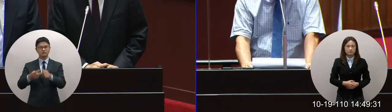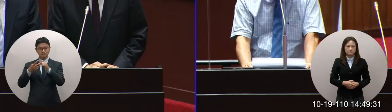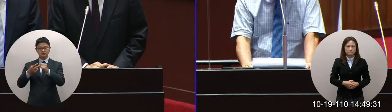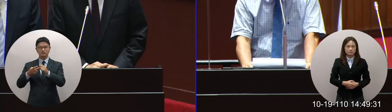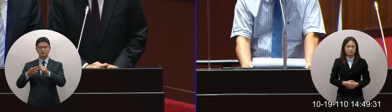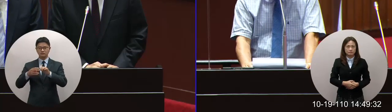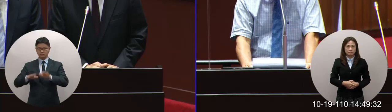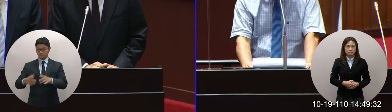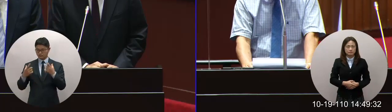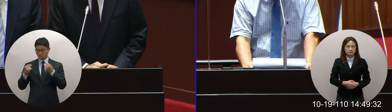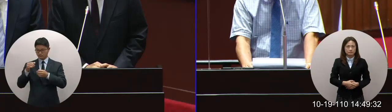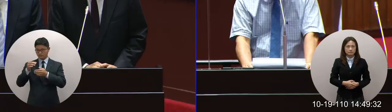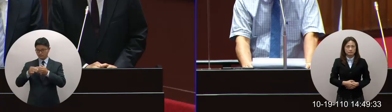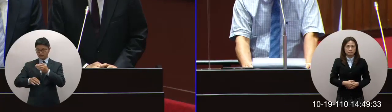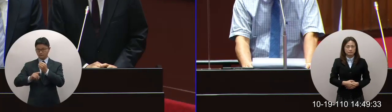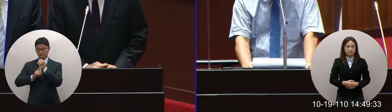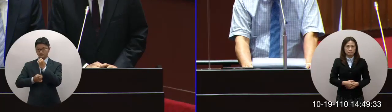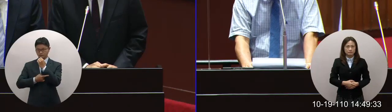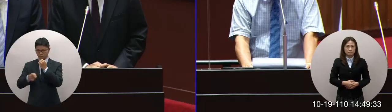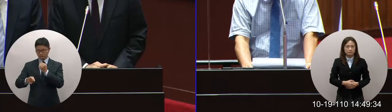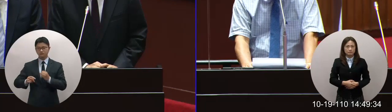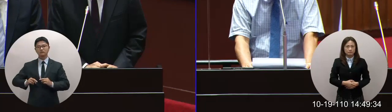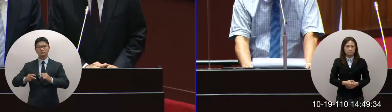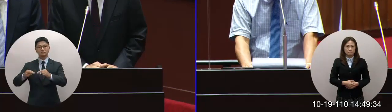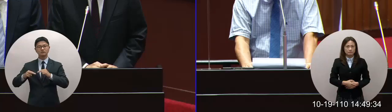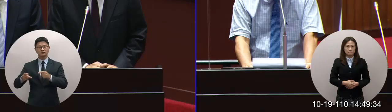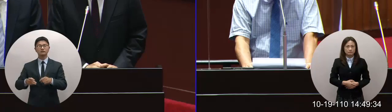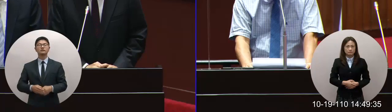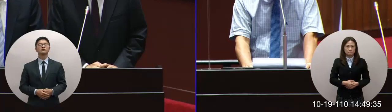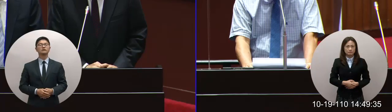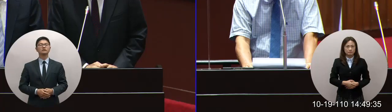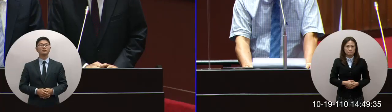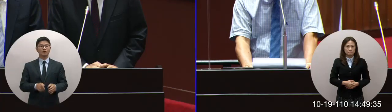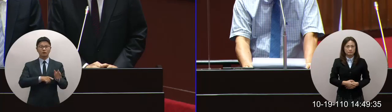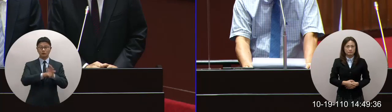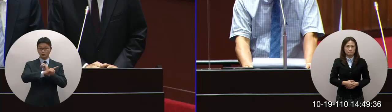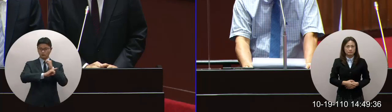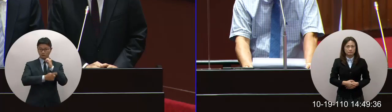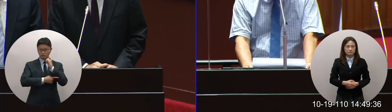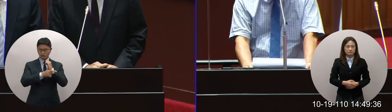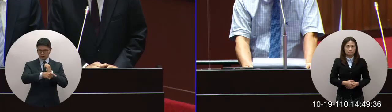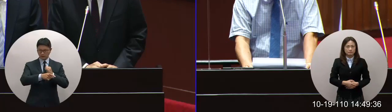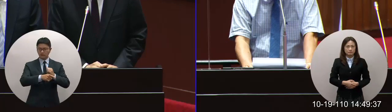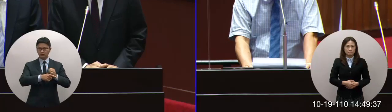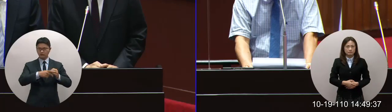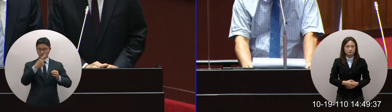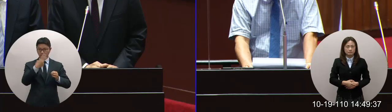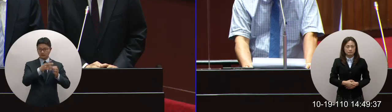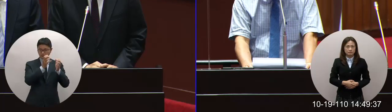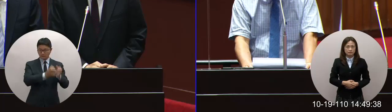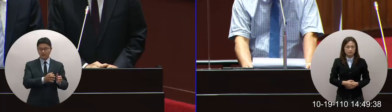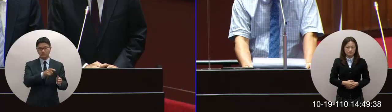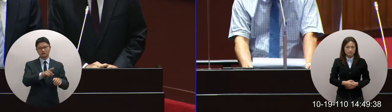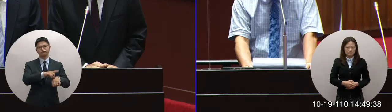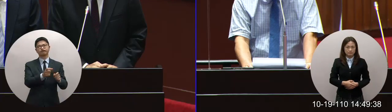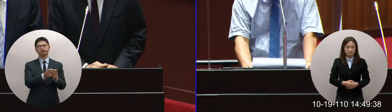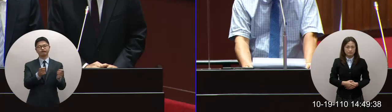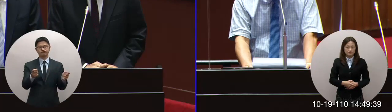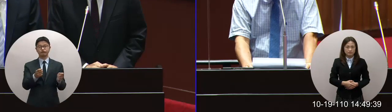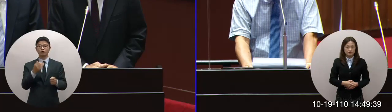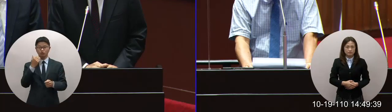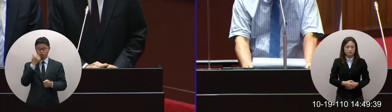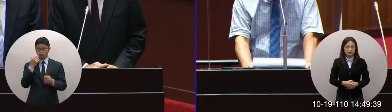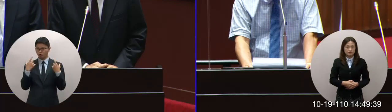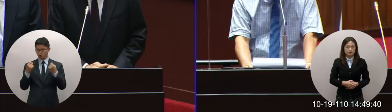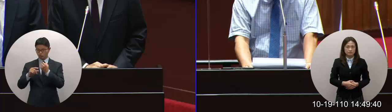法不足的地方啊来加以修正。那订立专法所要会的时间会比较长，那现行法来